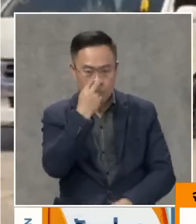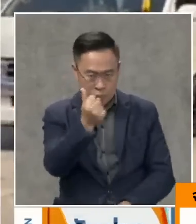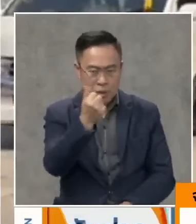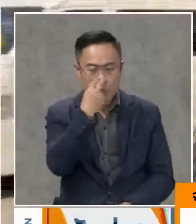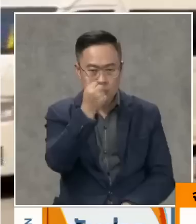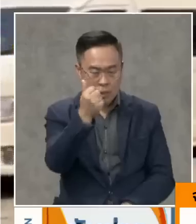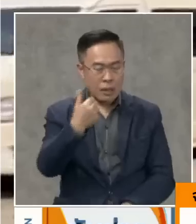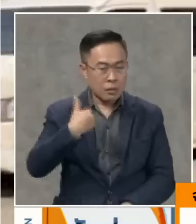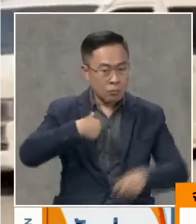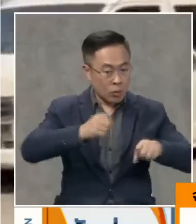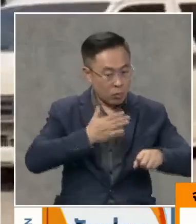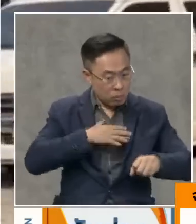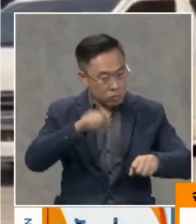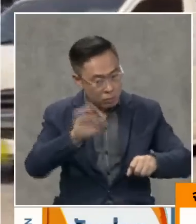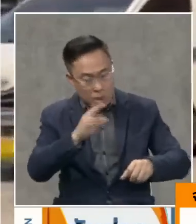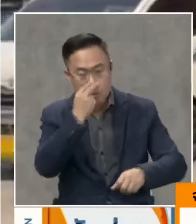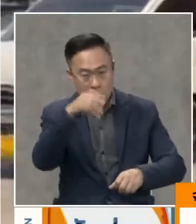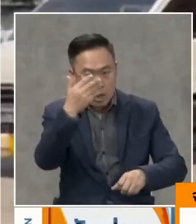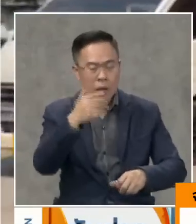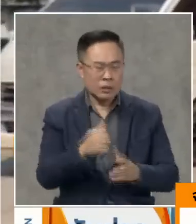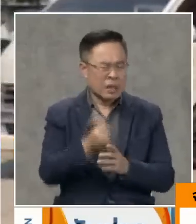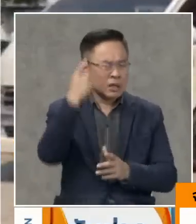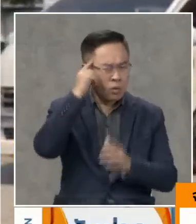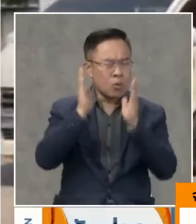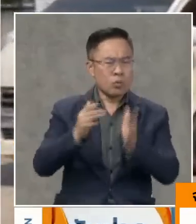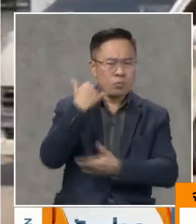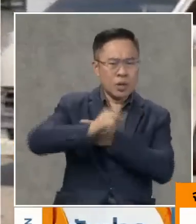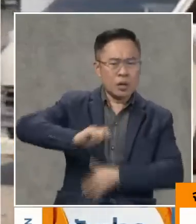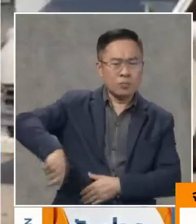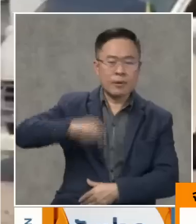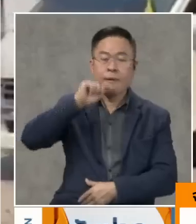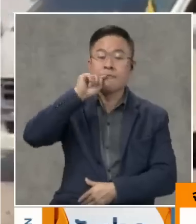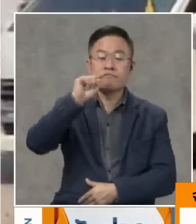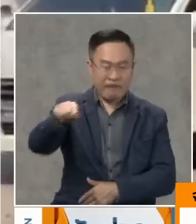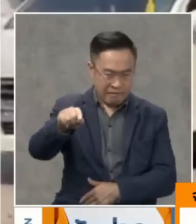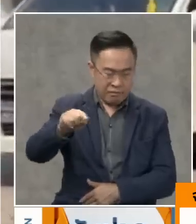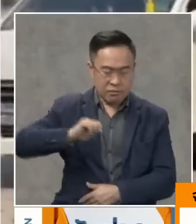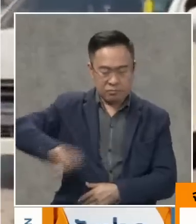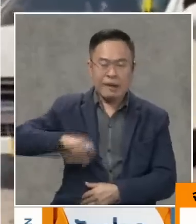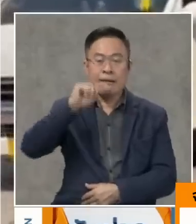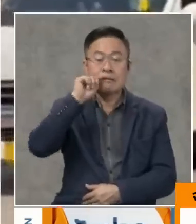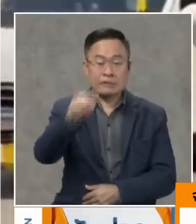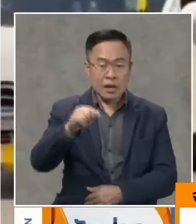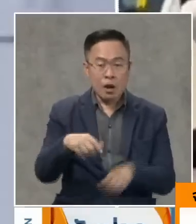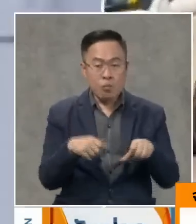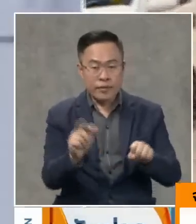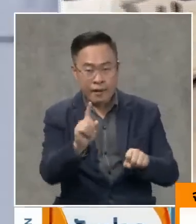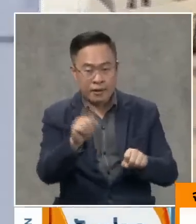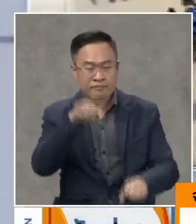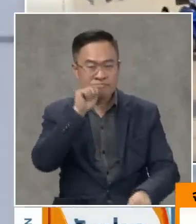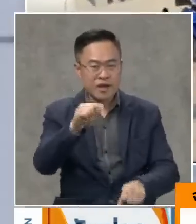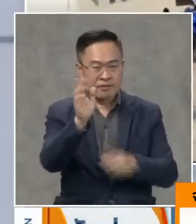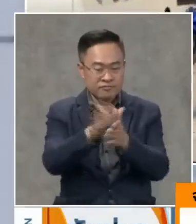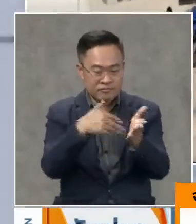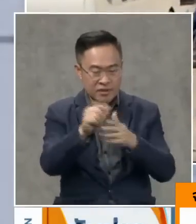งจรปิดก็มีนะคะคือตามรายงานบอกว่าอาจจะมีใบสั่งใบสั่งที่ว่านี่คือรถรุ่นไหนสเปคไหนสี